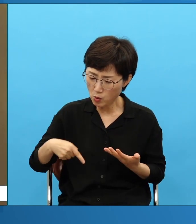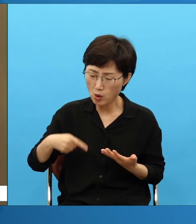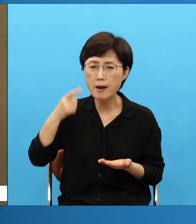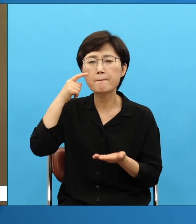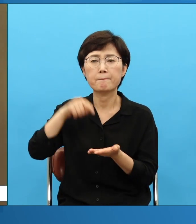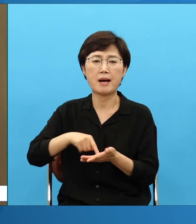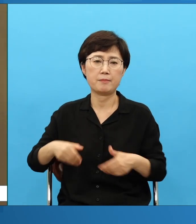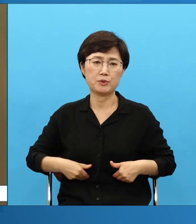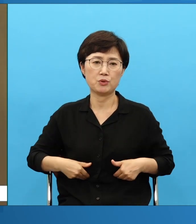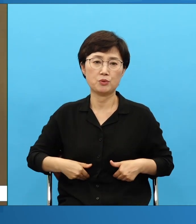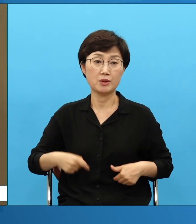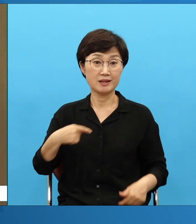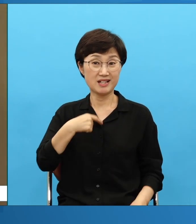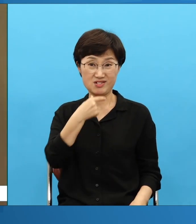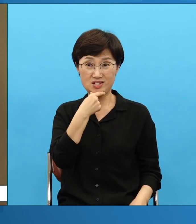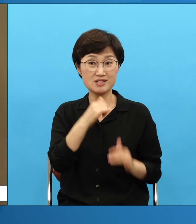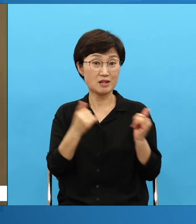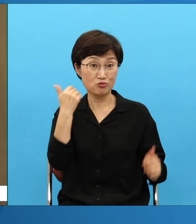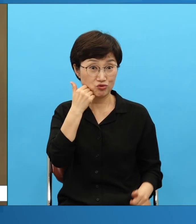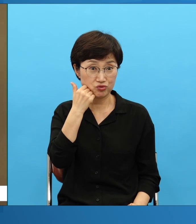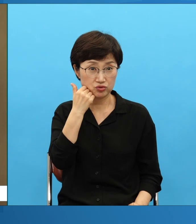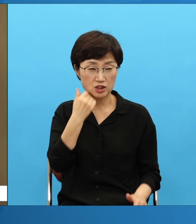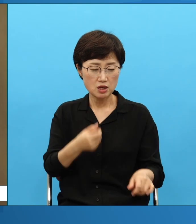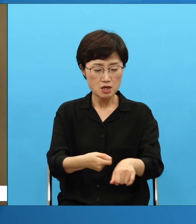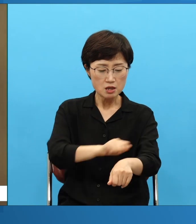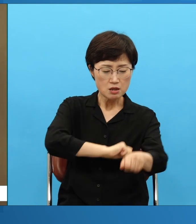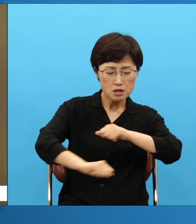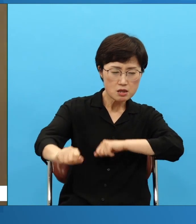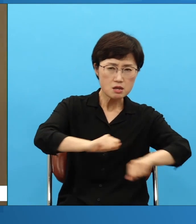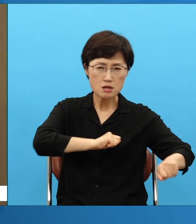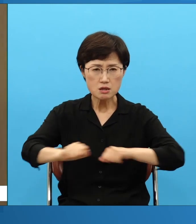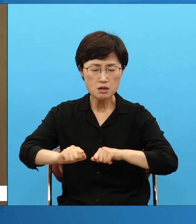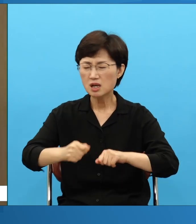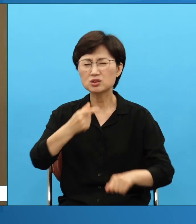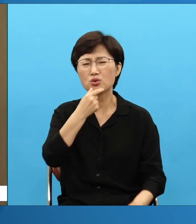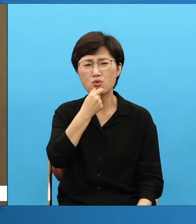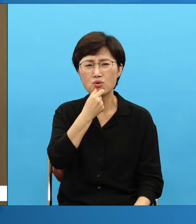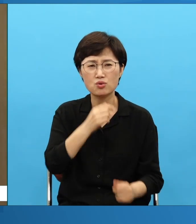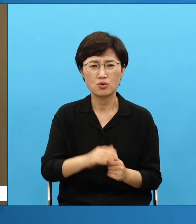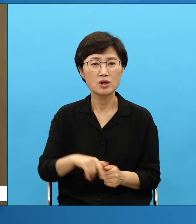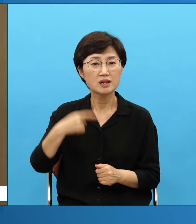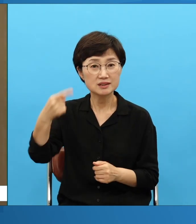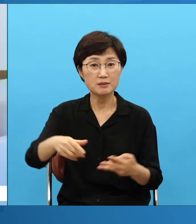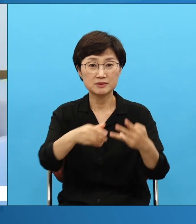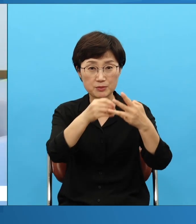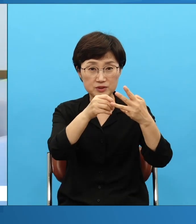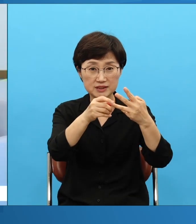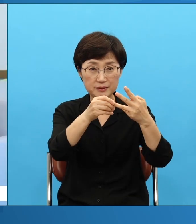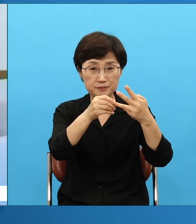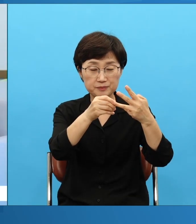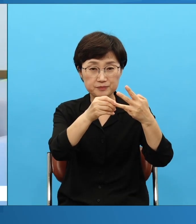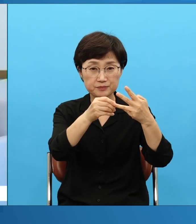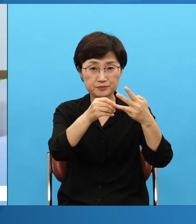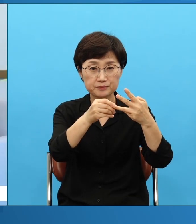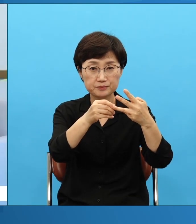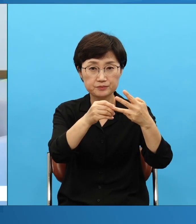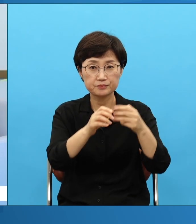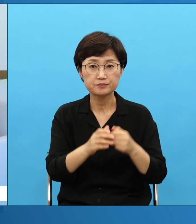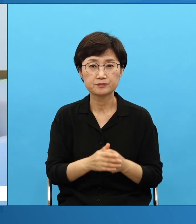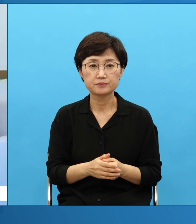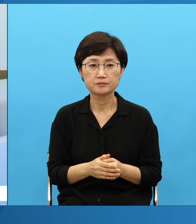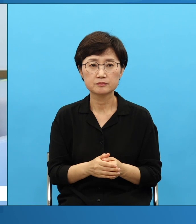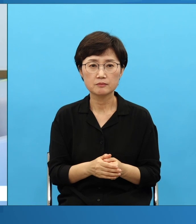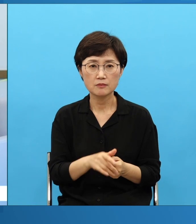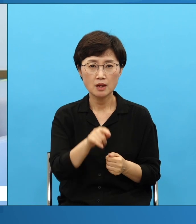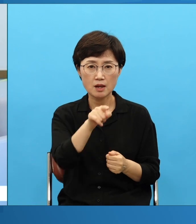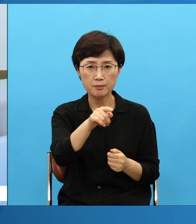나 제일 싫어하는 사람이요. 무조건 설치되는 사람 제일 싫어합니다. 그 다음에 3번째 하는 게 있어요. 이번에는 뭘